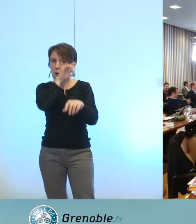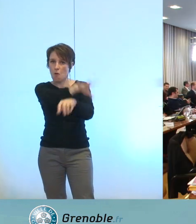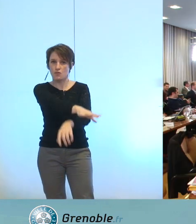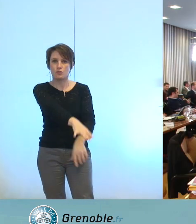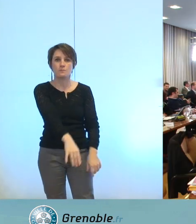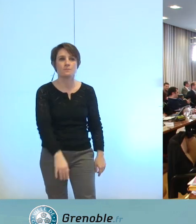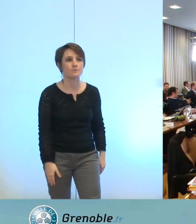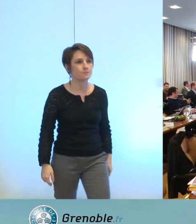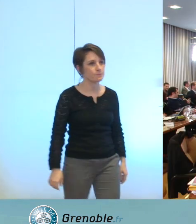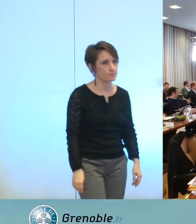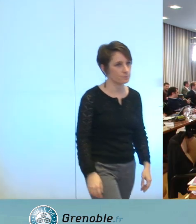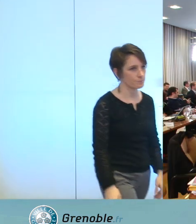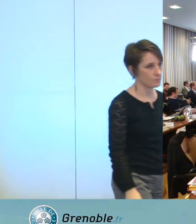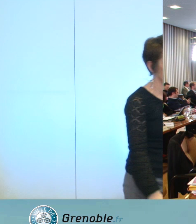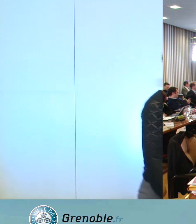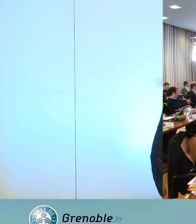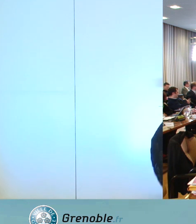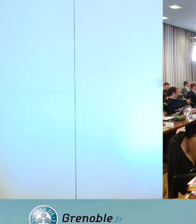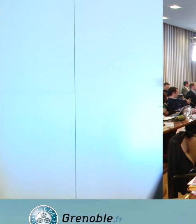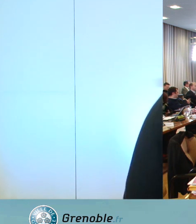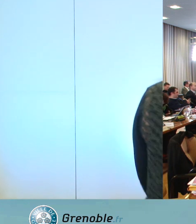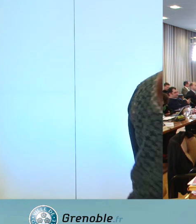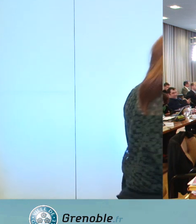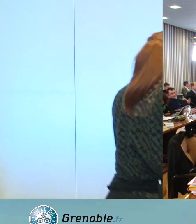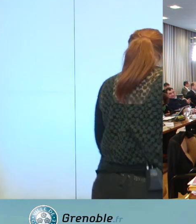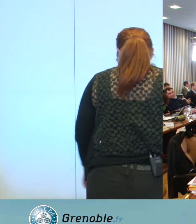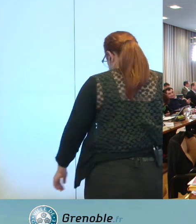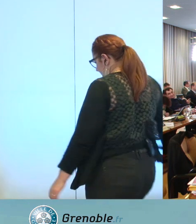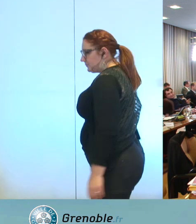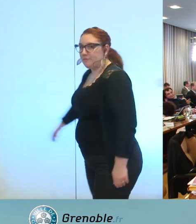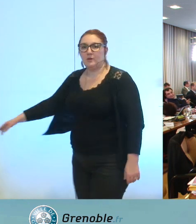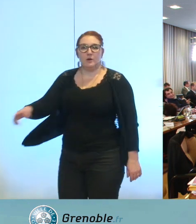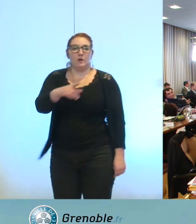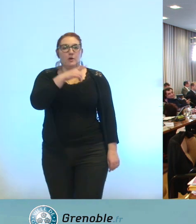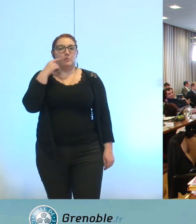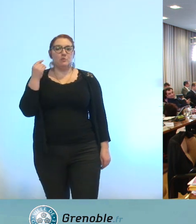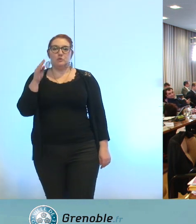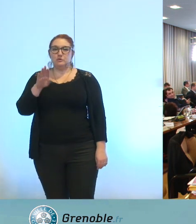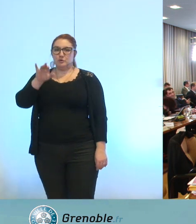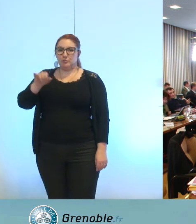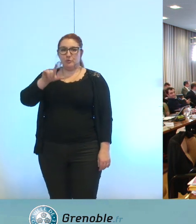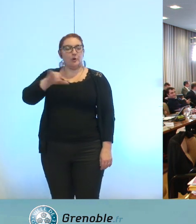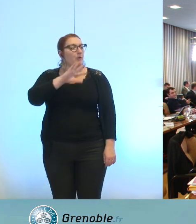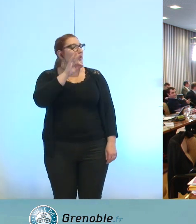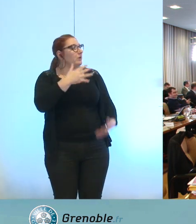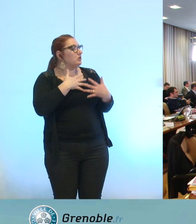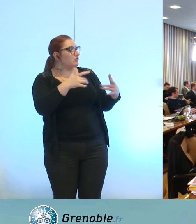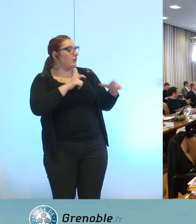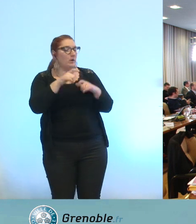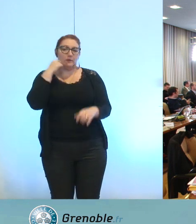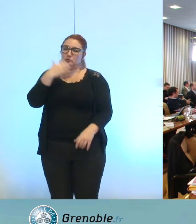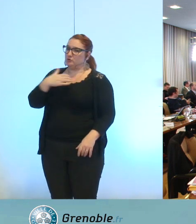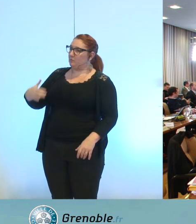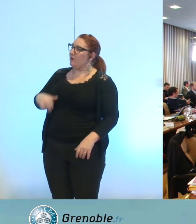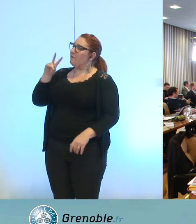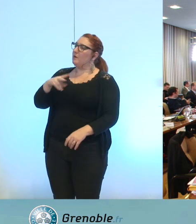monsieur breu oui monsieur le Maire mes chers collègues je ne serai peut-être pas tout à fait aussi long que Monsieur chamussi bien que son exposé n'ait pas